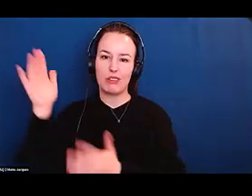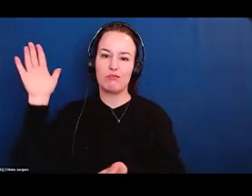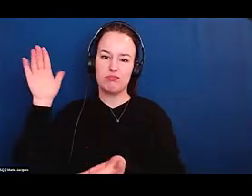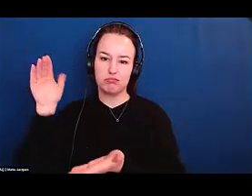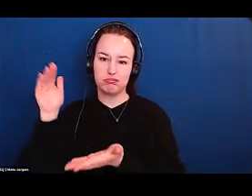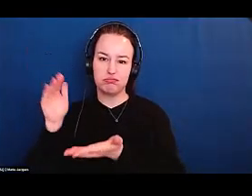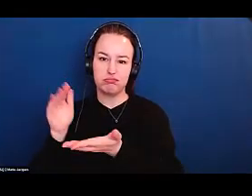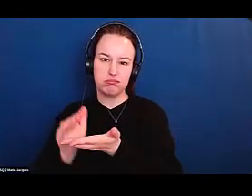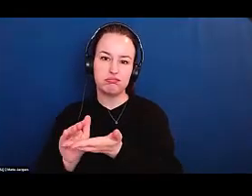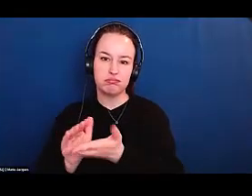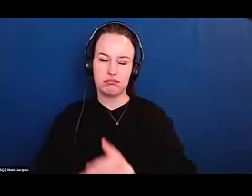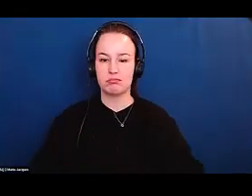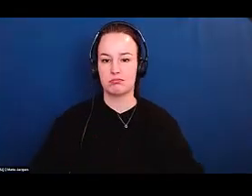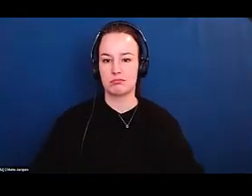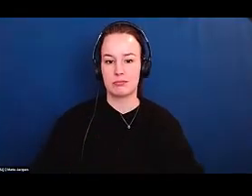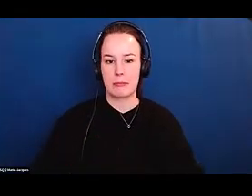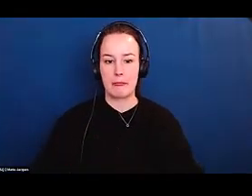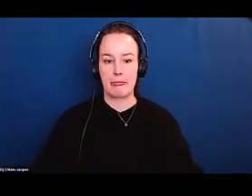Alors,